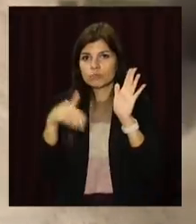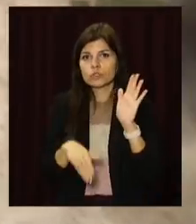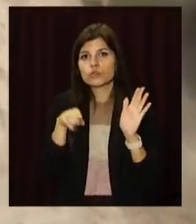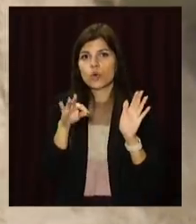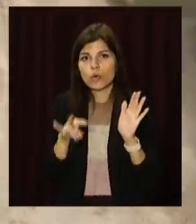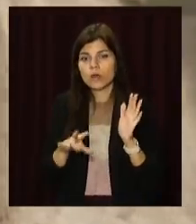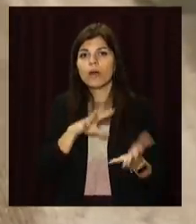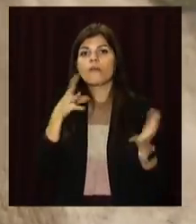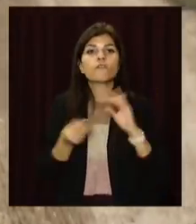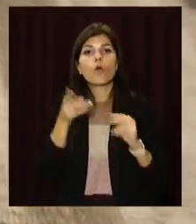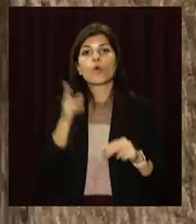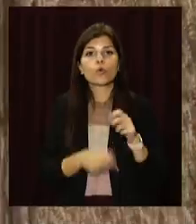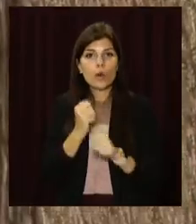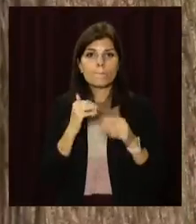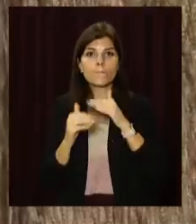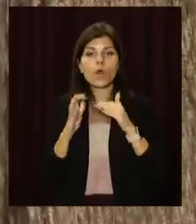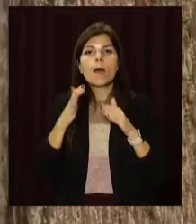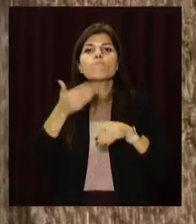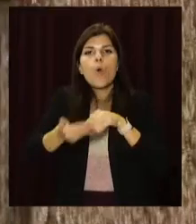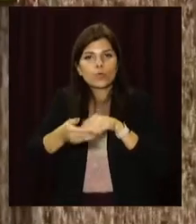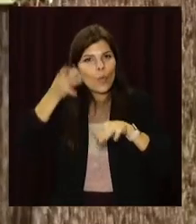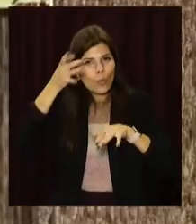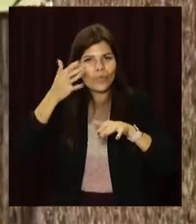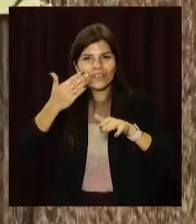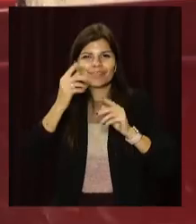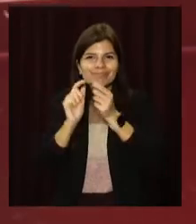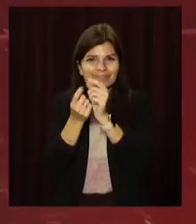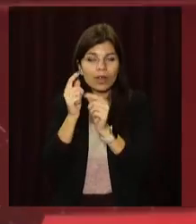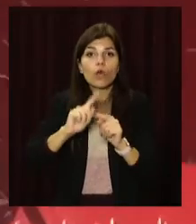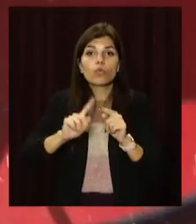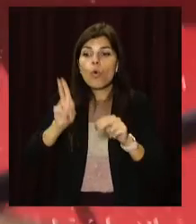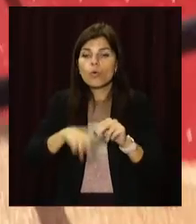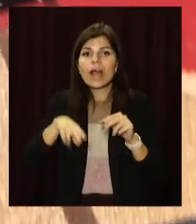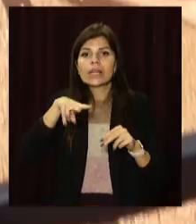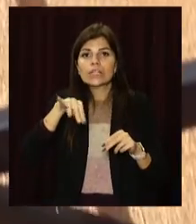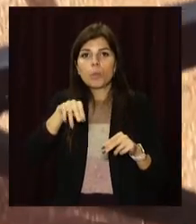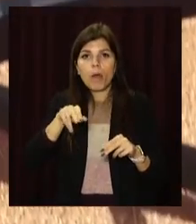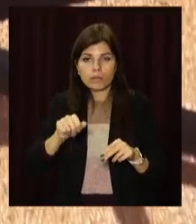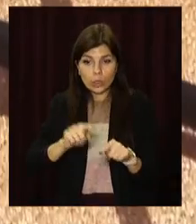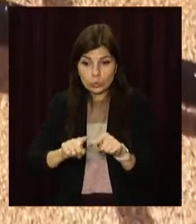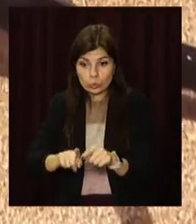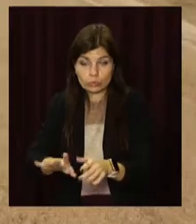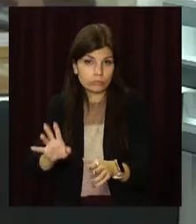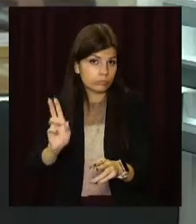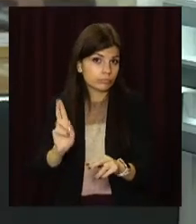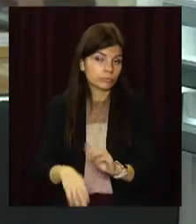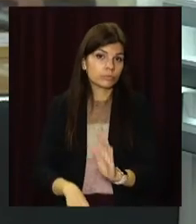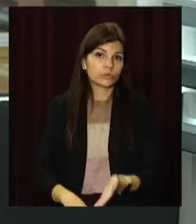тонн. Завершити роботи на полях з пізніми культурами аграрії планують на початку листопада.